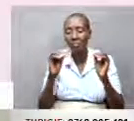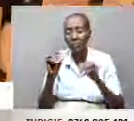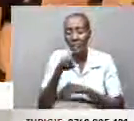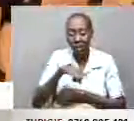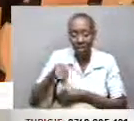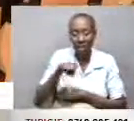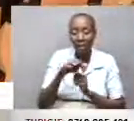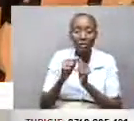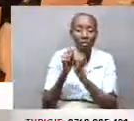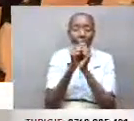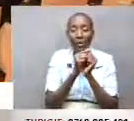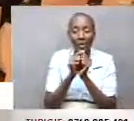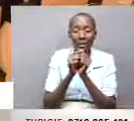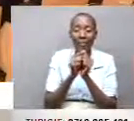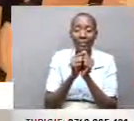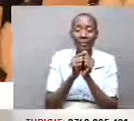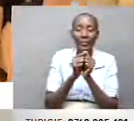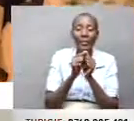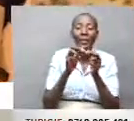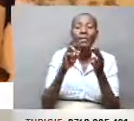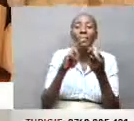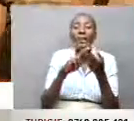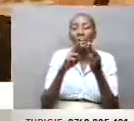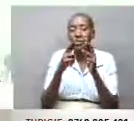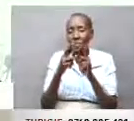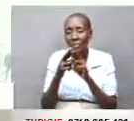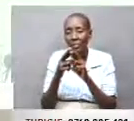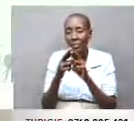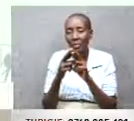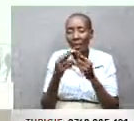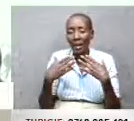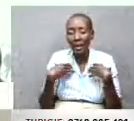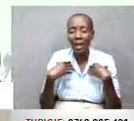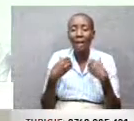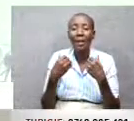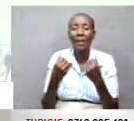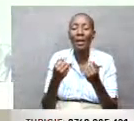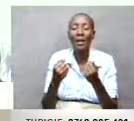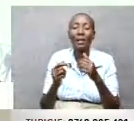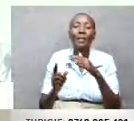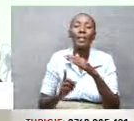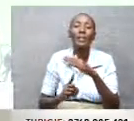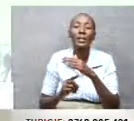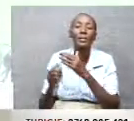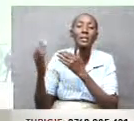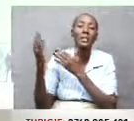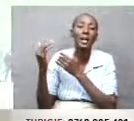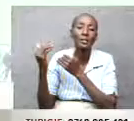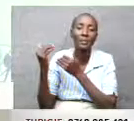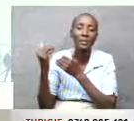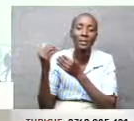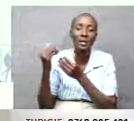together. Ushirikiano huu baina ya Wizara ya Afya na sekta ya kibinafsi unatarajiwa kuwezesha